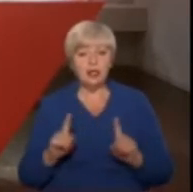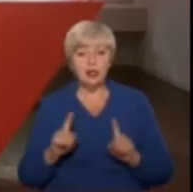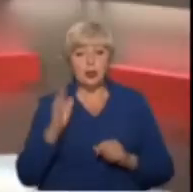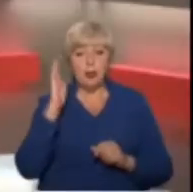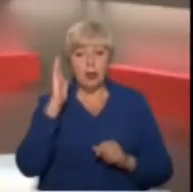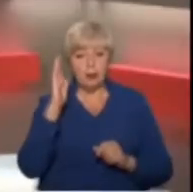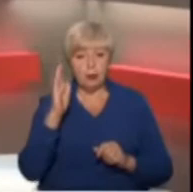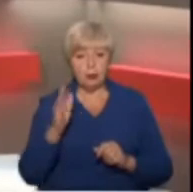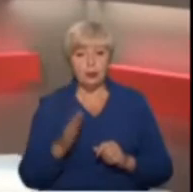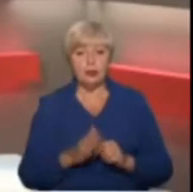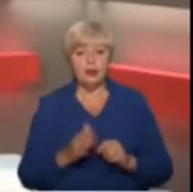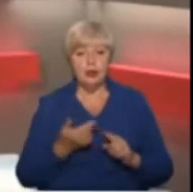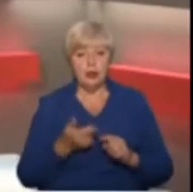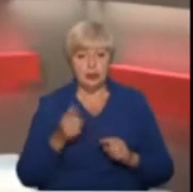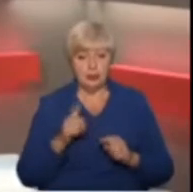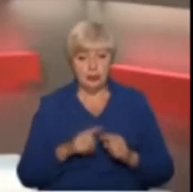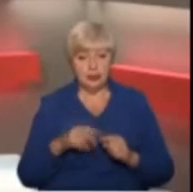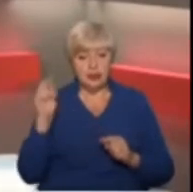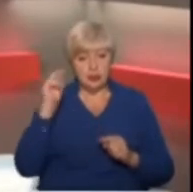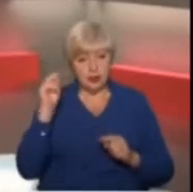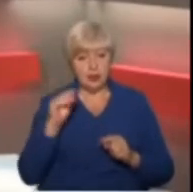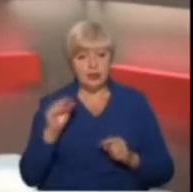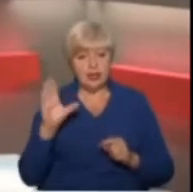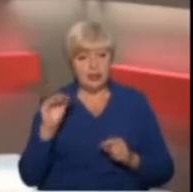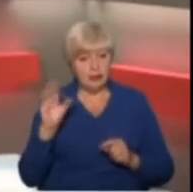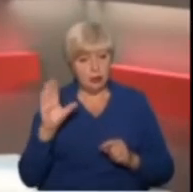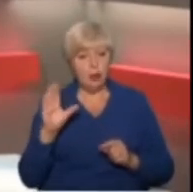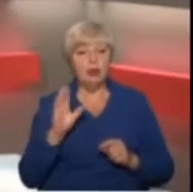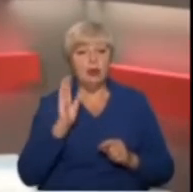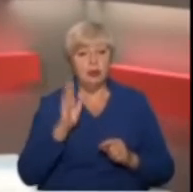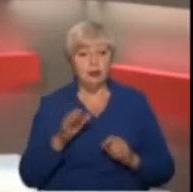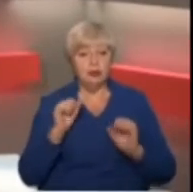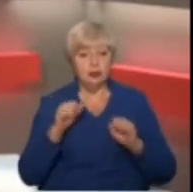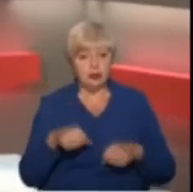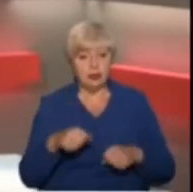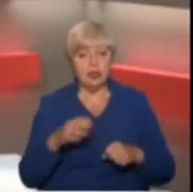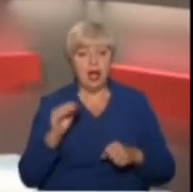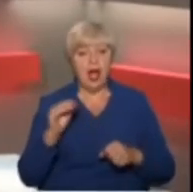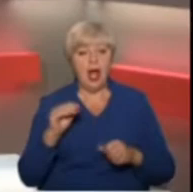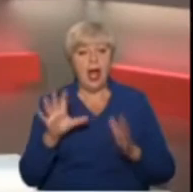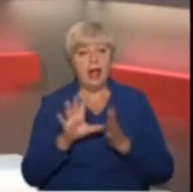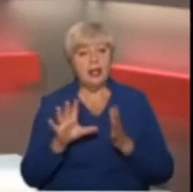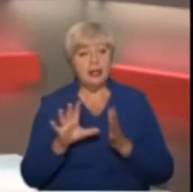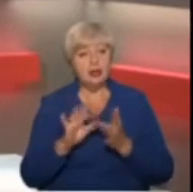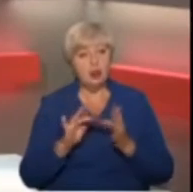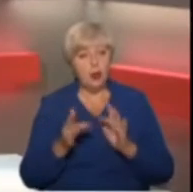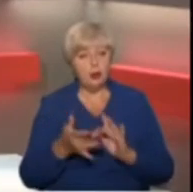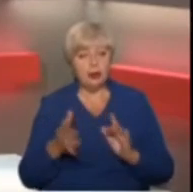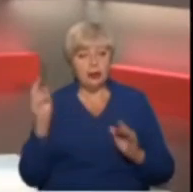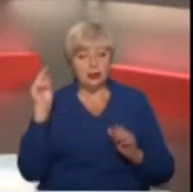майбутньому у ці учнівського квиток буде мати можливість електронних домашніх завдань, електронних